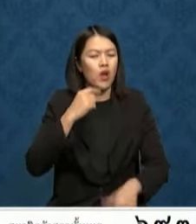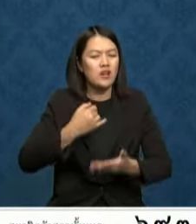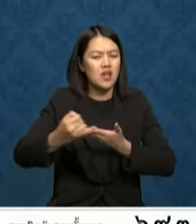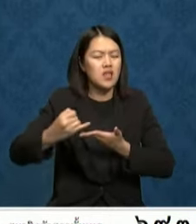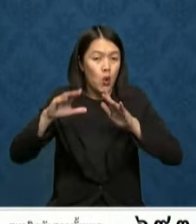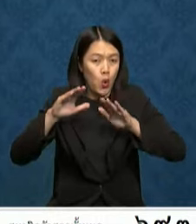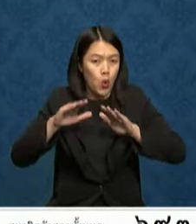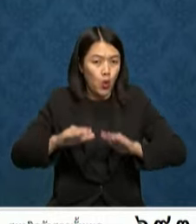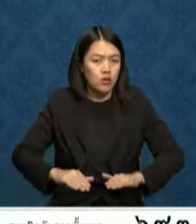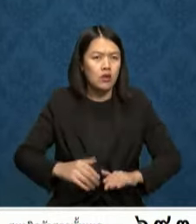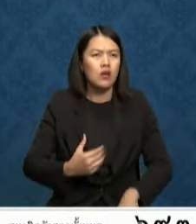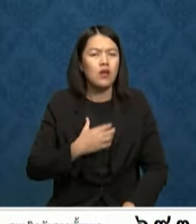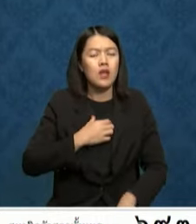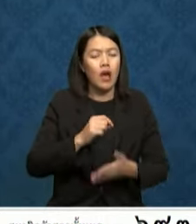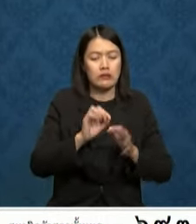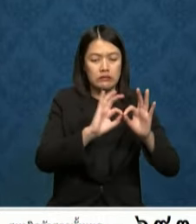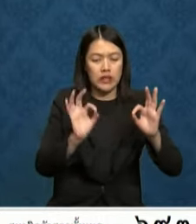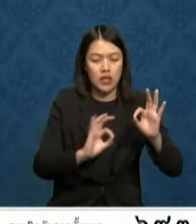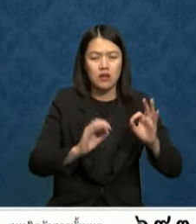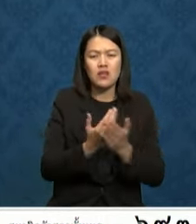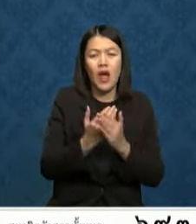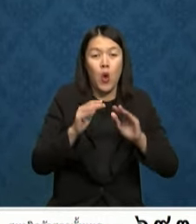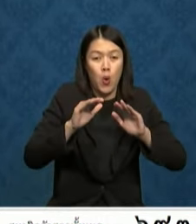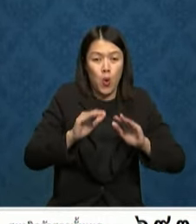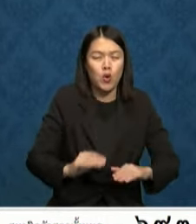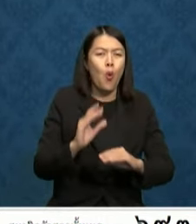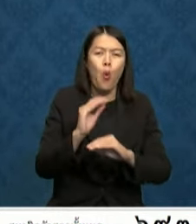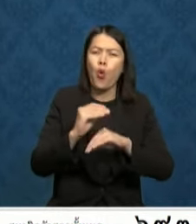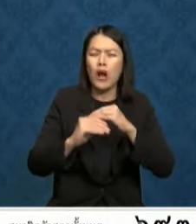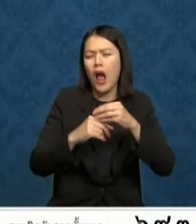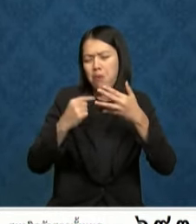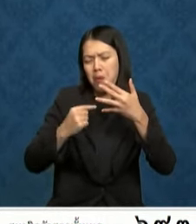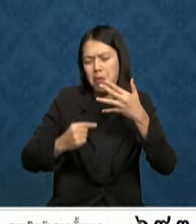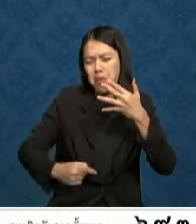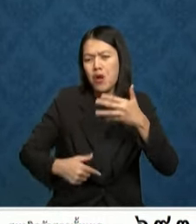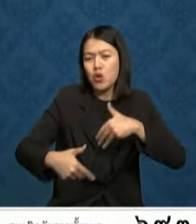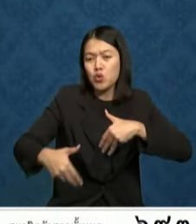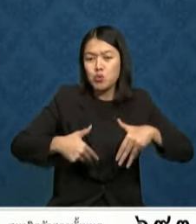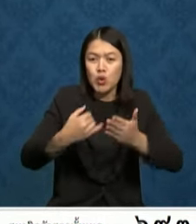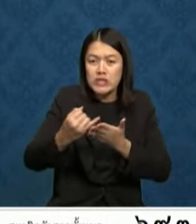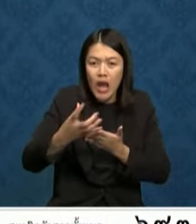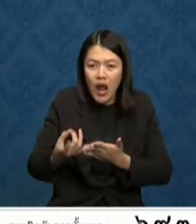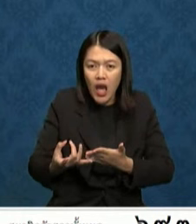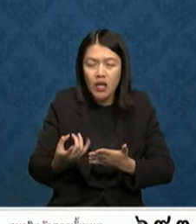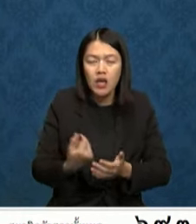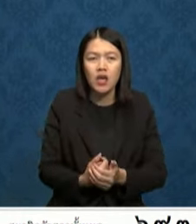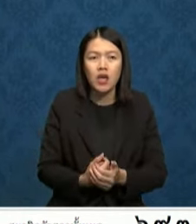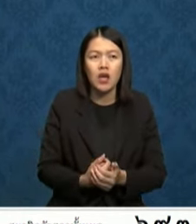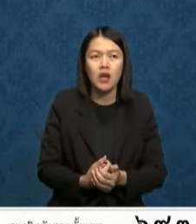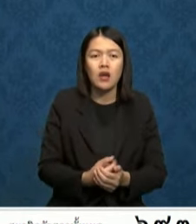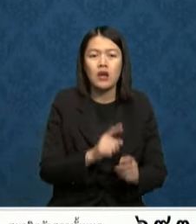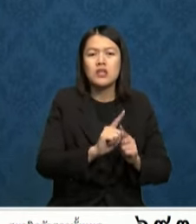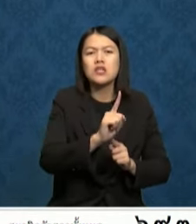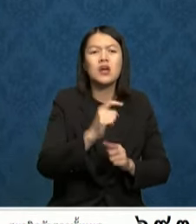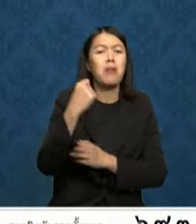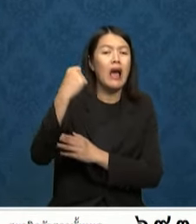จ่ายพอถ้าเราเขียนว่าเราจะลดรายจ่ายเนี่ยเดี๋ยวมันจะนำไปซึ่งโปรเจคเยอะแยะหครับรายจ่ายประชาชนมีอะไรเอ้าตัวใหญ่เลยตัวที่ 1